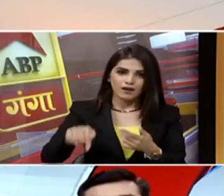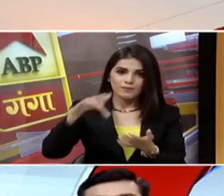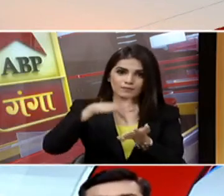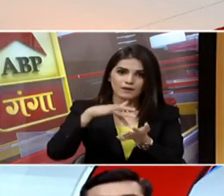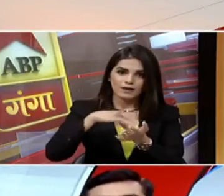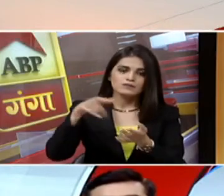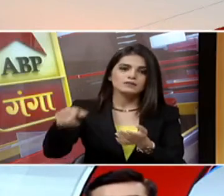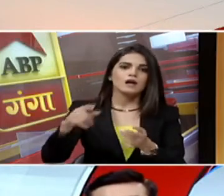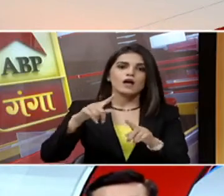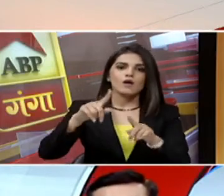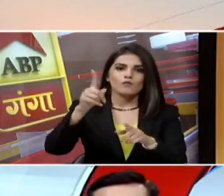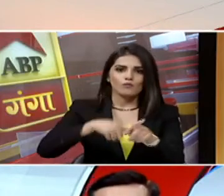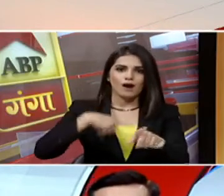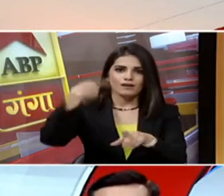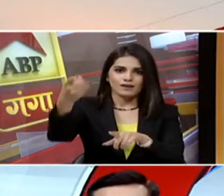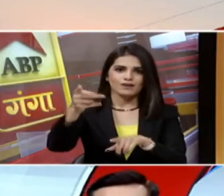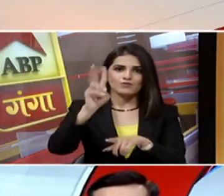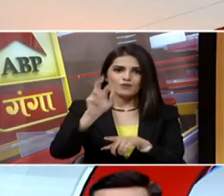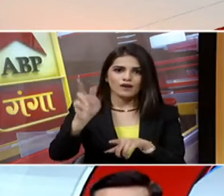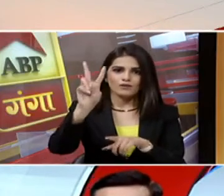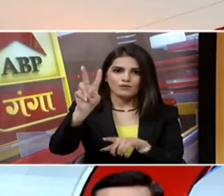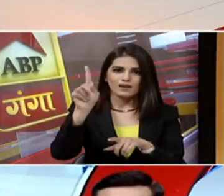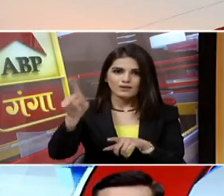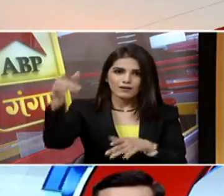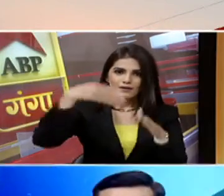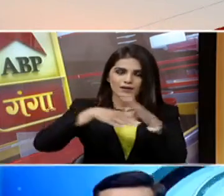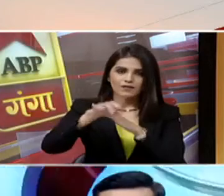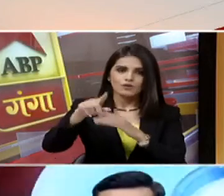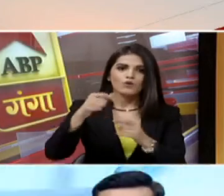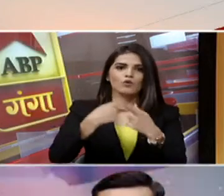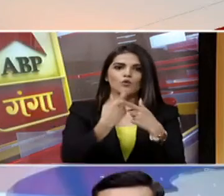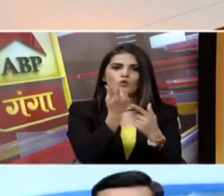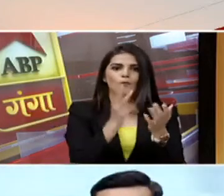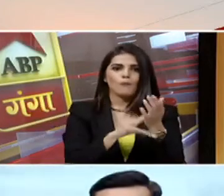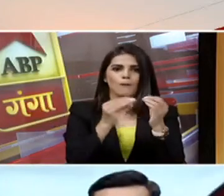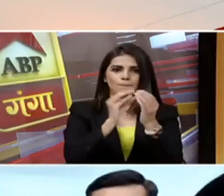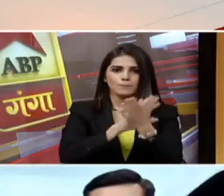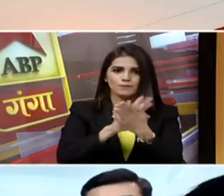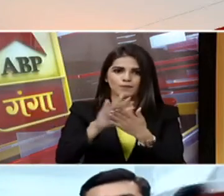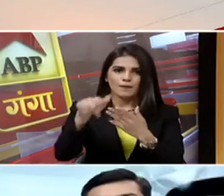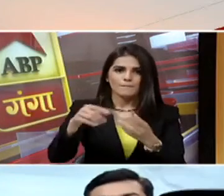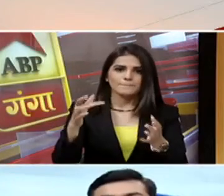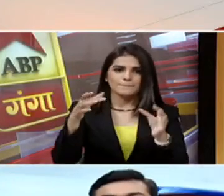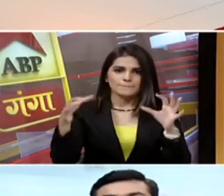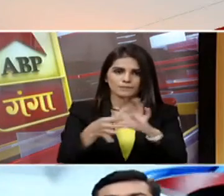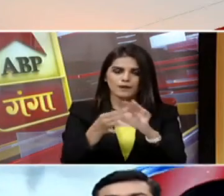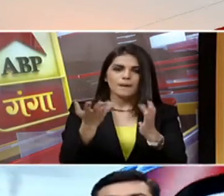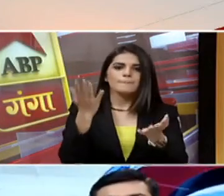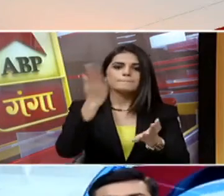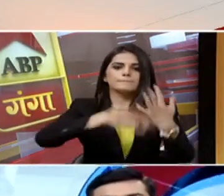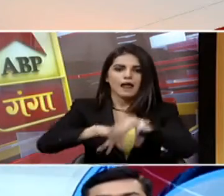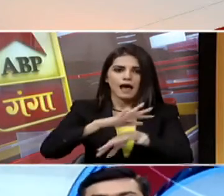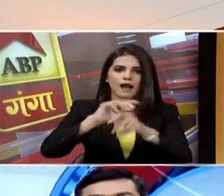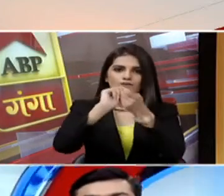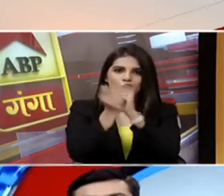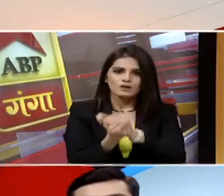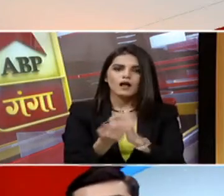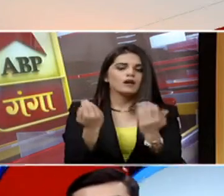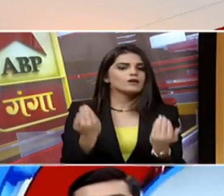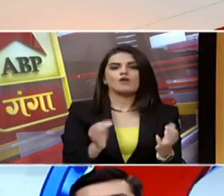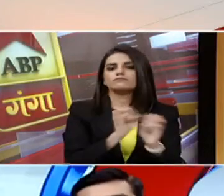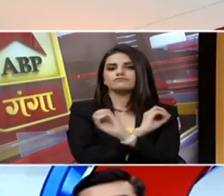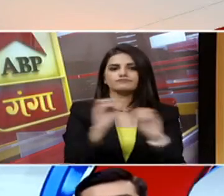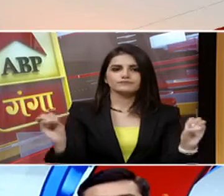अगले साल लगने वाले कुंभ मेले के आयोजन की थी की तैयारियों में कोई बदलाव